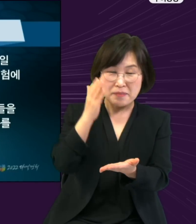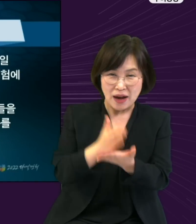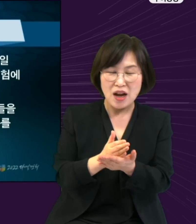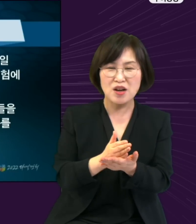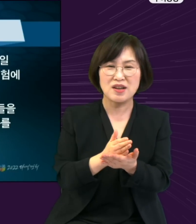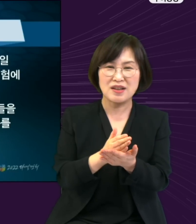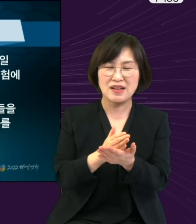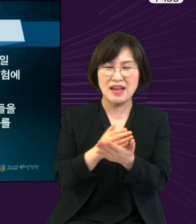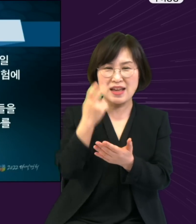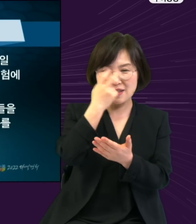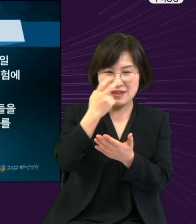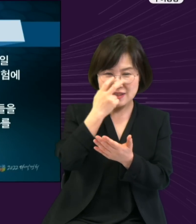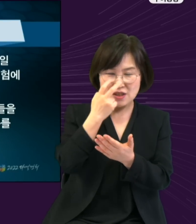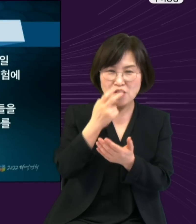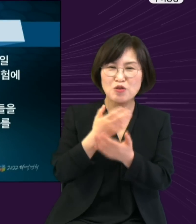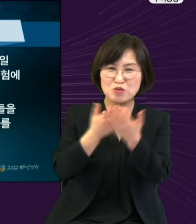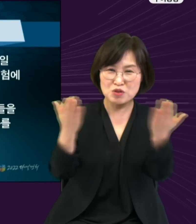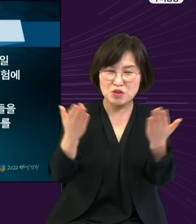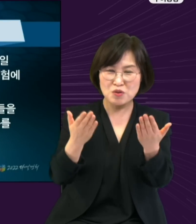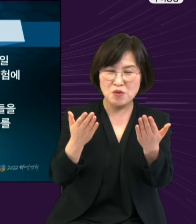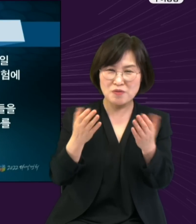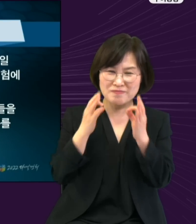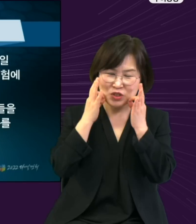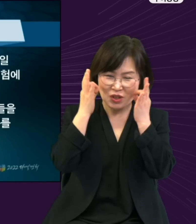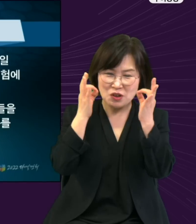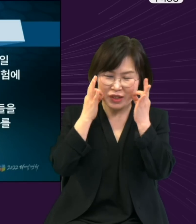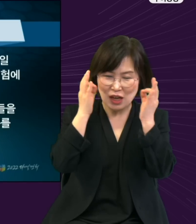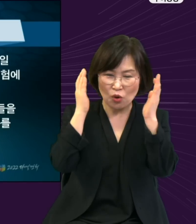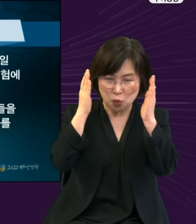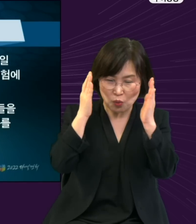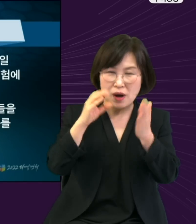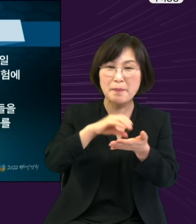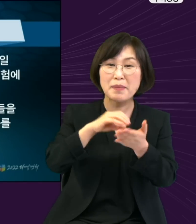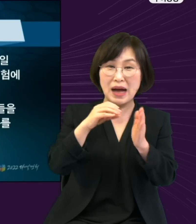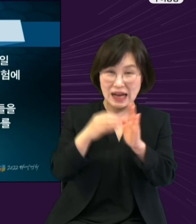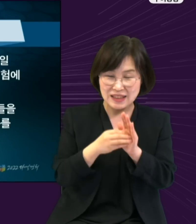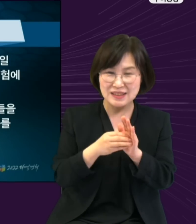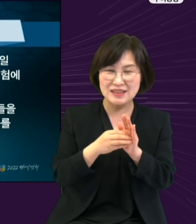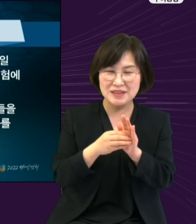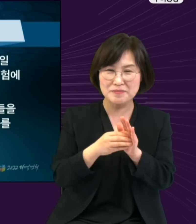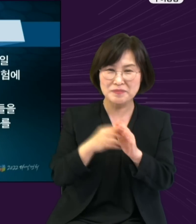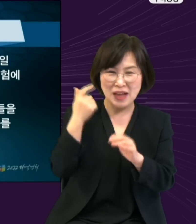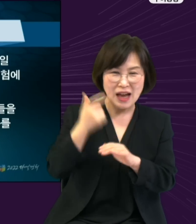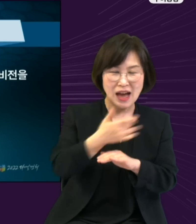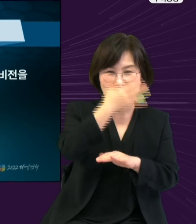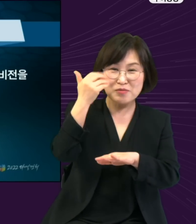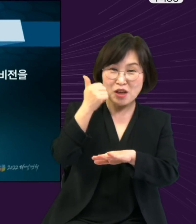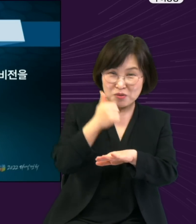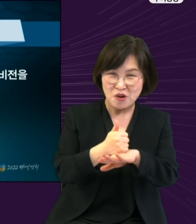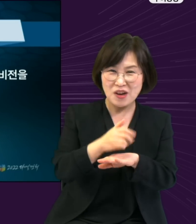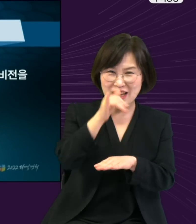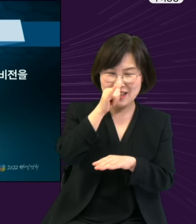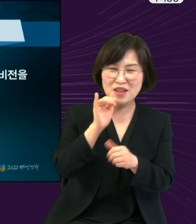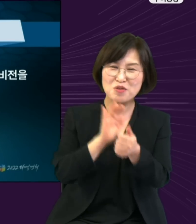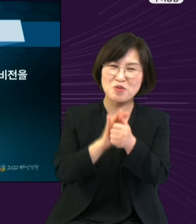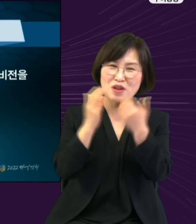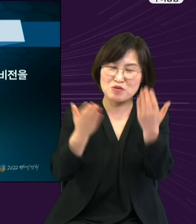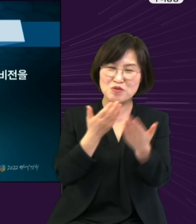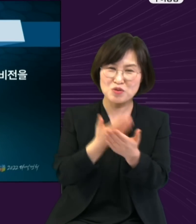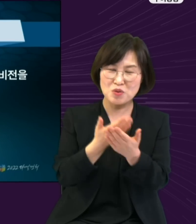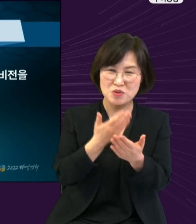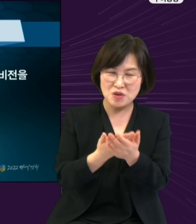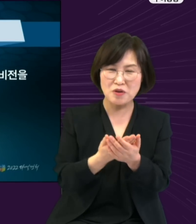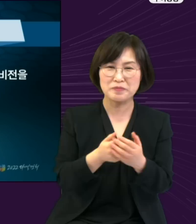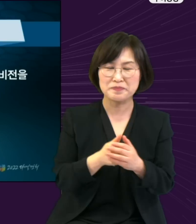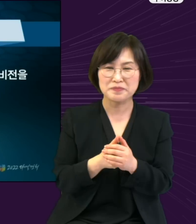수험생들을 지켜주시고 최선을 다하여 공부한 만큼 아름다운 결과를 얻게 하소서. 수험생들의